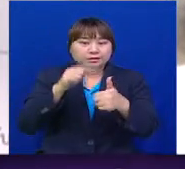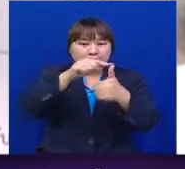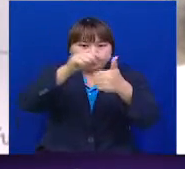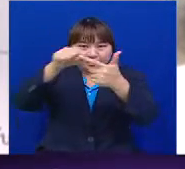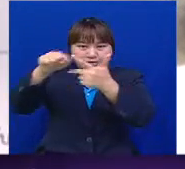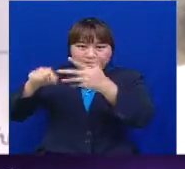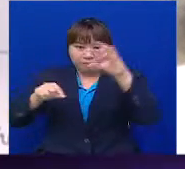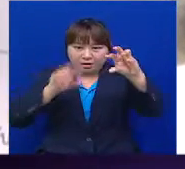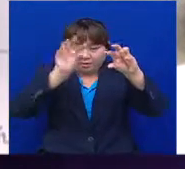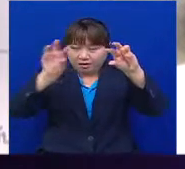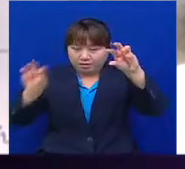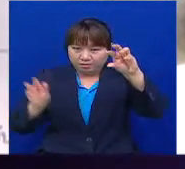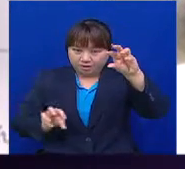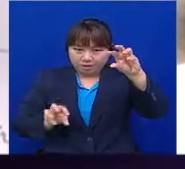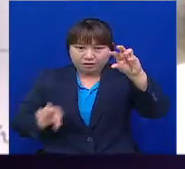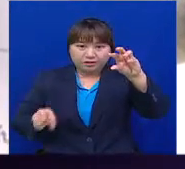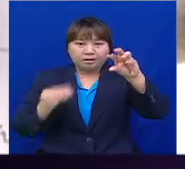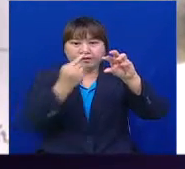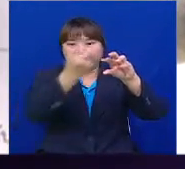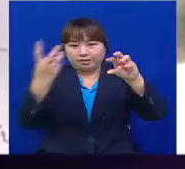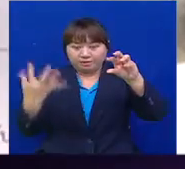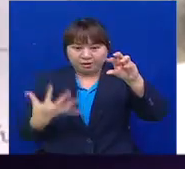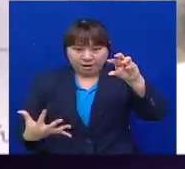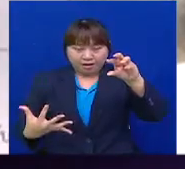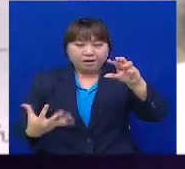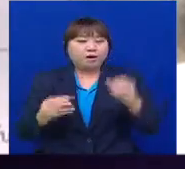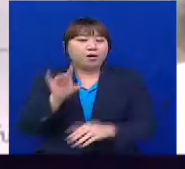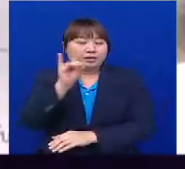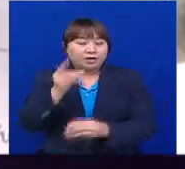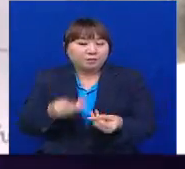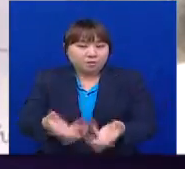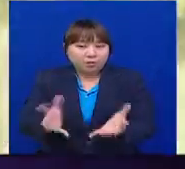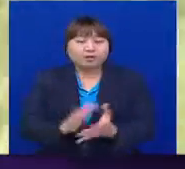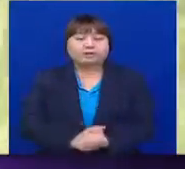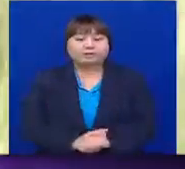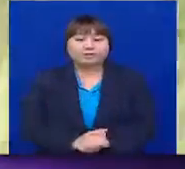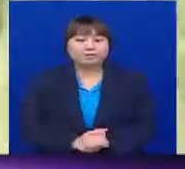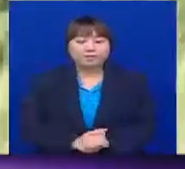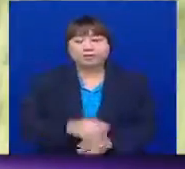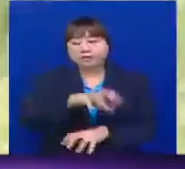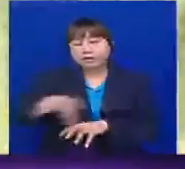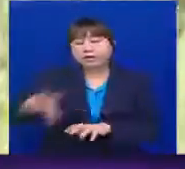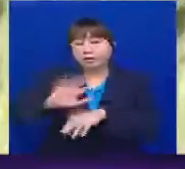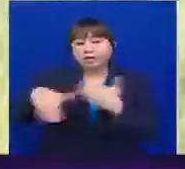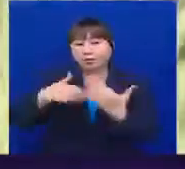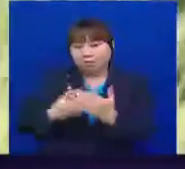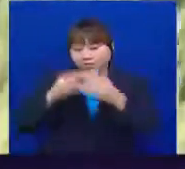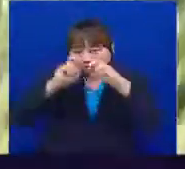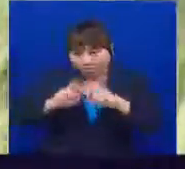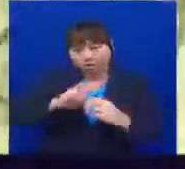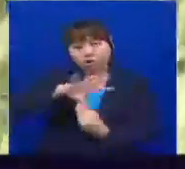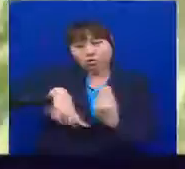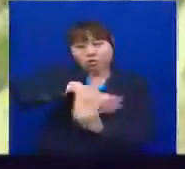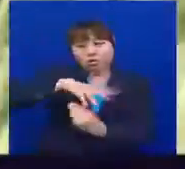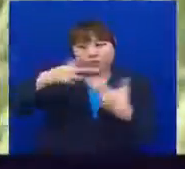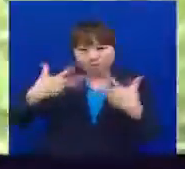กวางท่าเรือน้อยวังทะลุและจุดปล่อยสัตว์แก่งใหญ่มากสถานที่ทั้งหมดได้ศึกษาระบบนิเวศแ